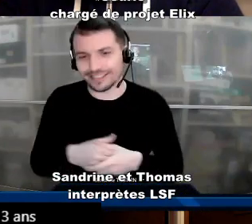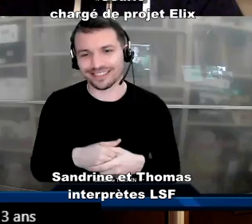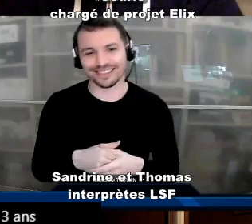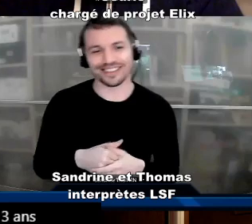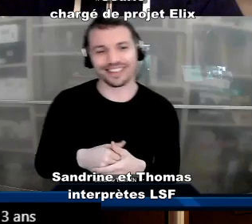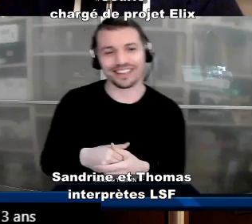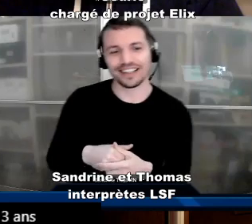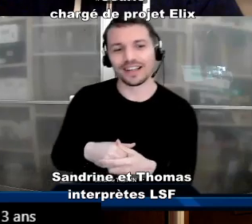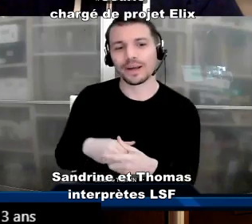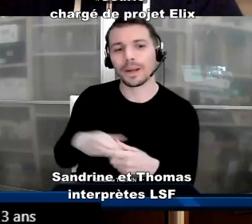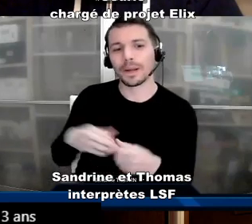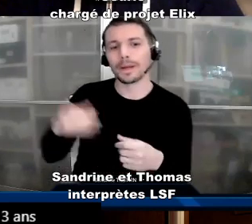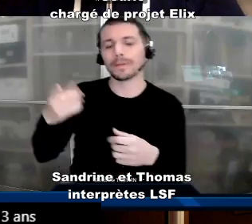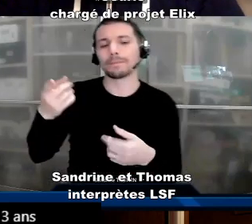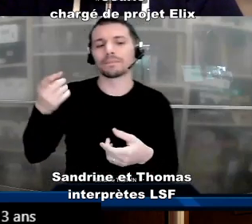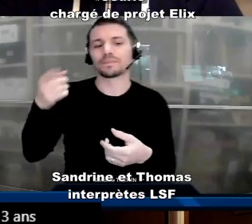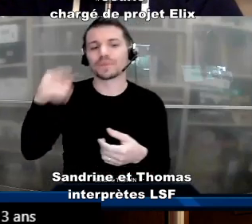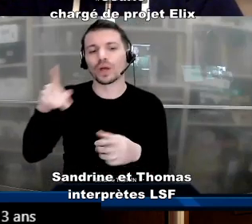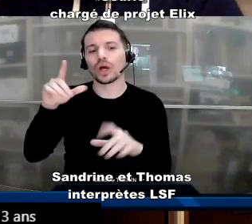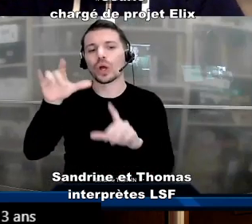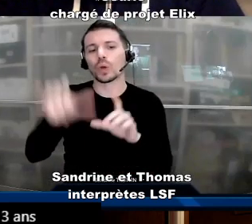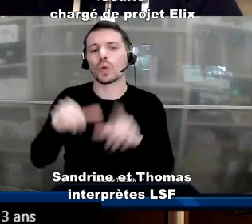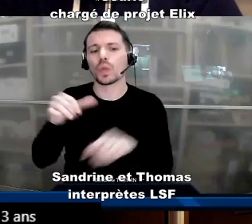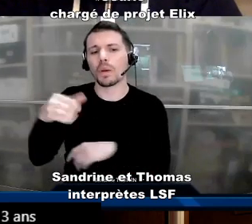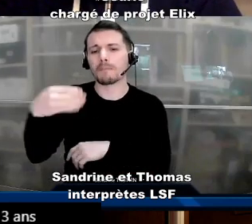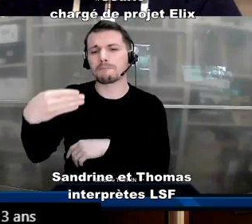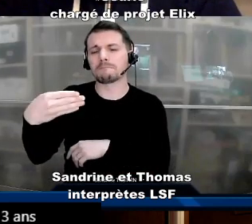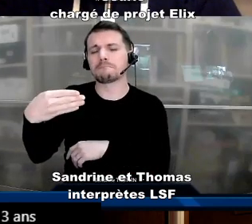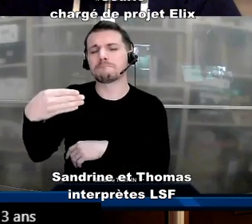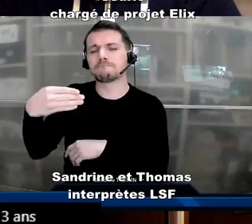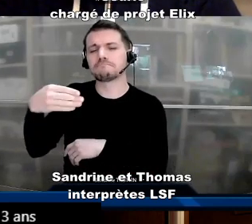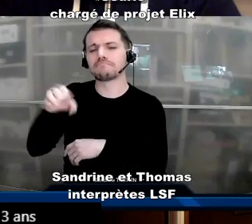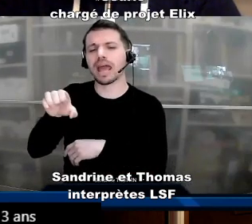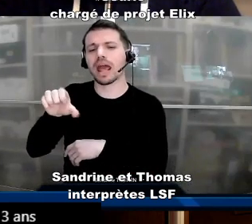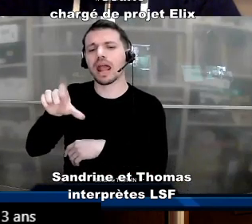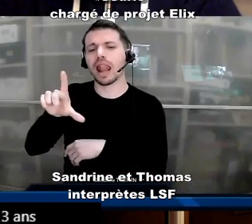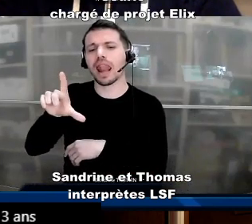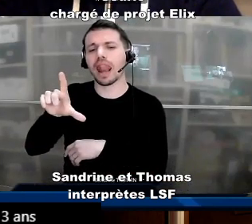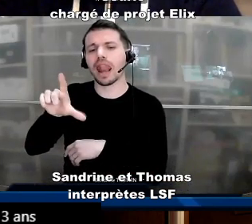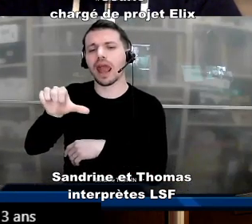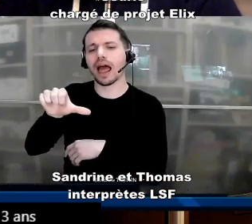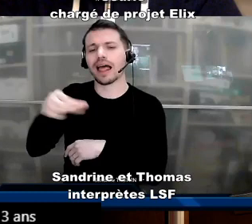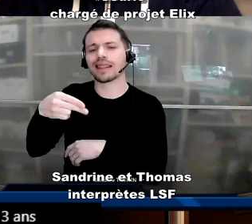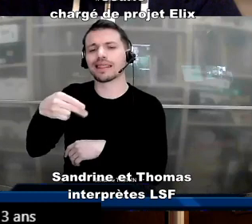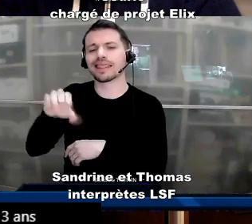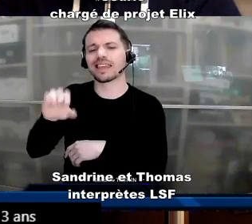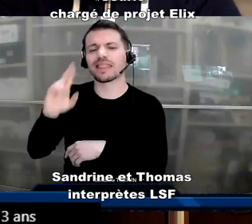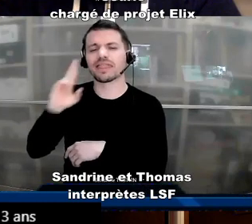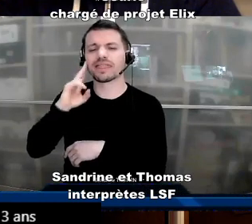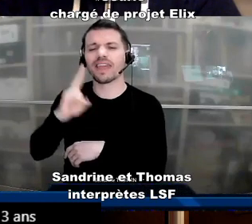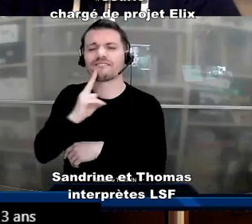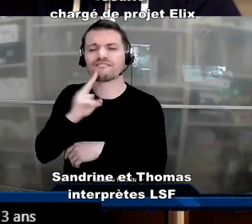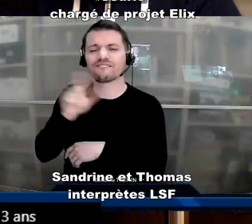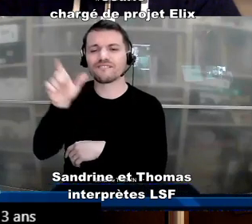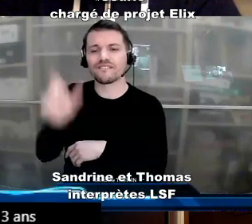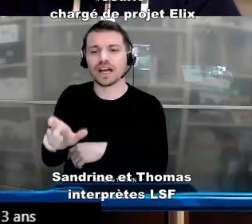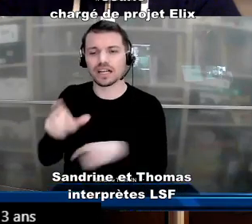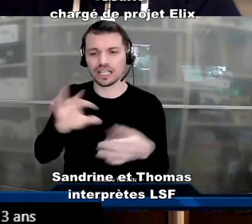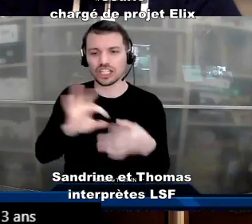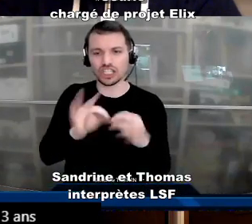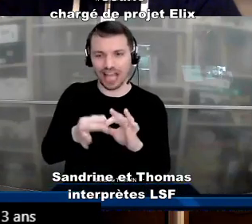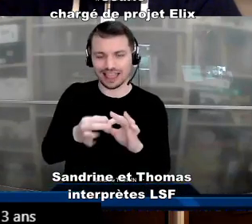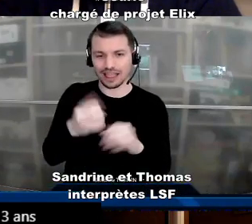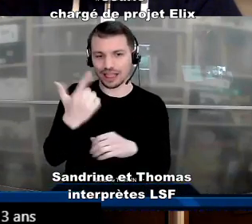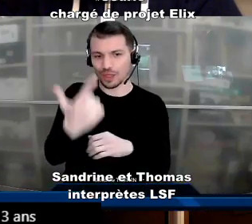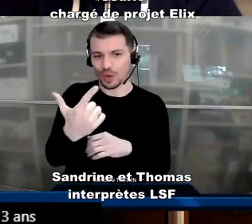C'est Mélanie, son pseudonyme sur YouTube, c'est Mélanie Diff. Diff, donc sourd en anglais. Elle a deux chaînes, donc une chaîne Mélanie Diff où elle